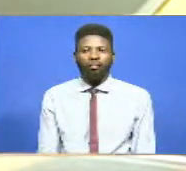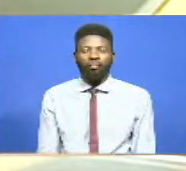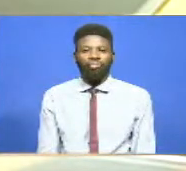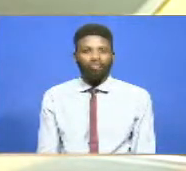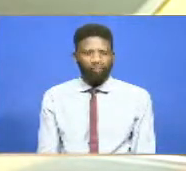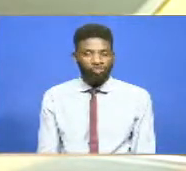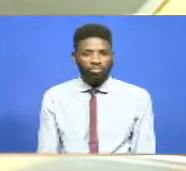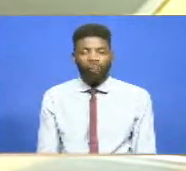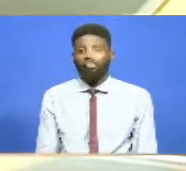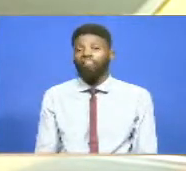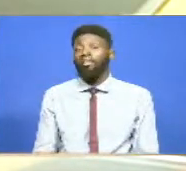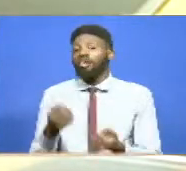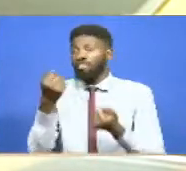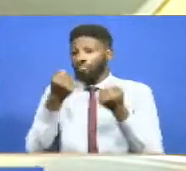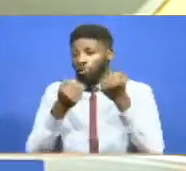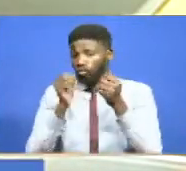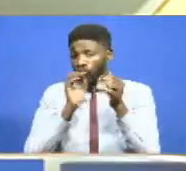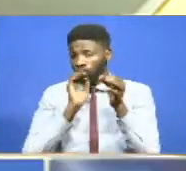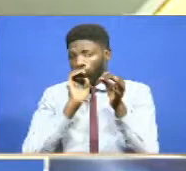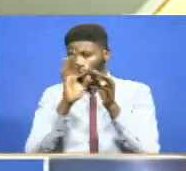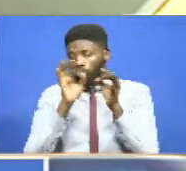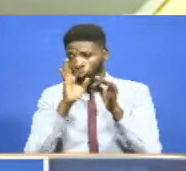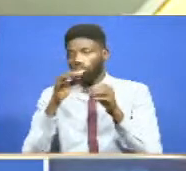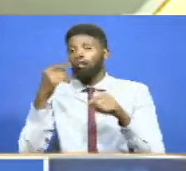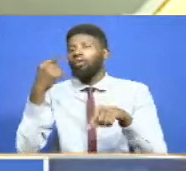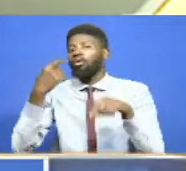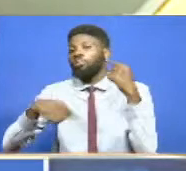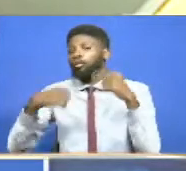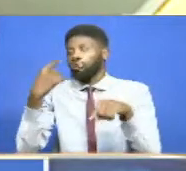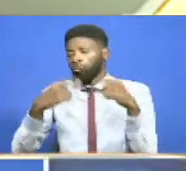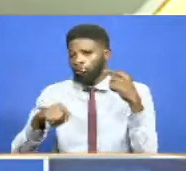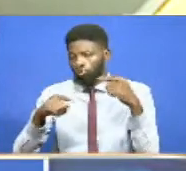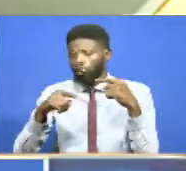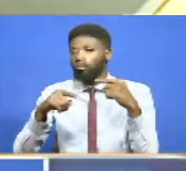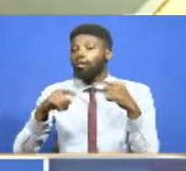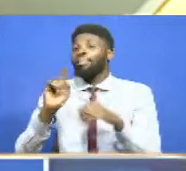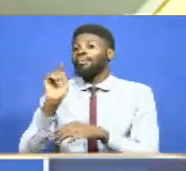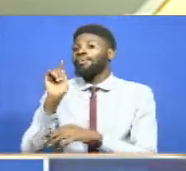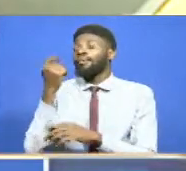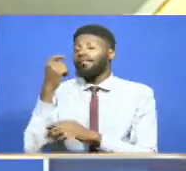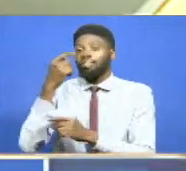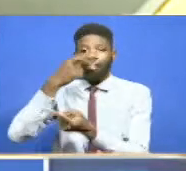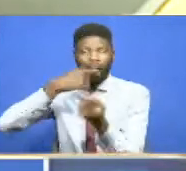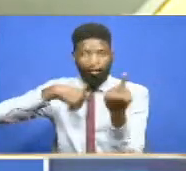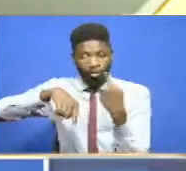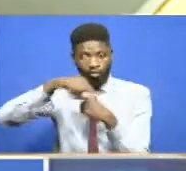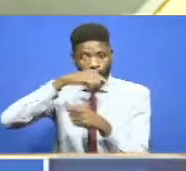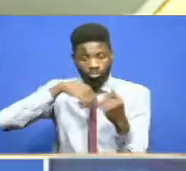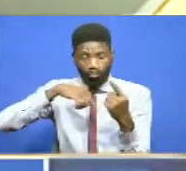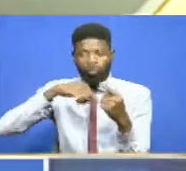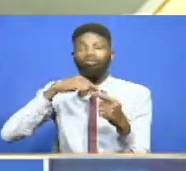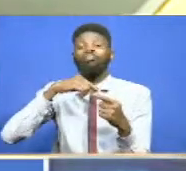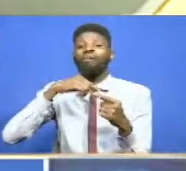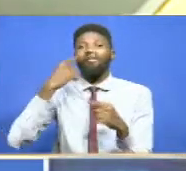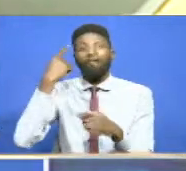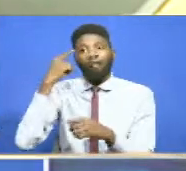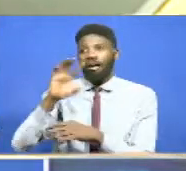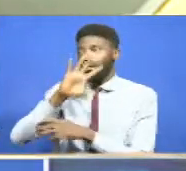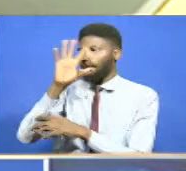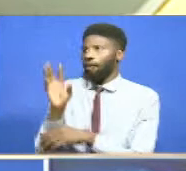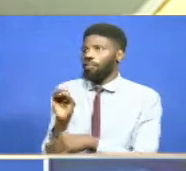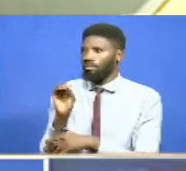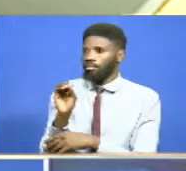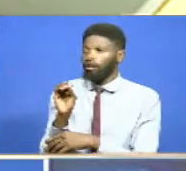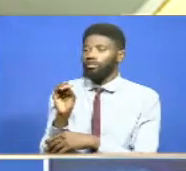Na mashindano ya magari ya ARC Equator ambayo ni raundi ya Kenya ya msururu wa mashindano ya magari barani Afrika